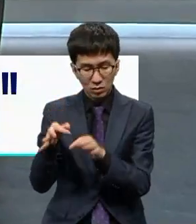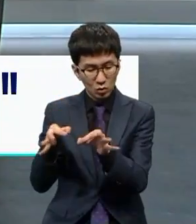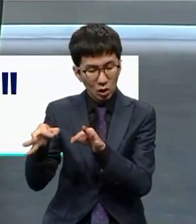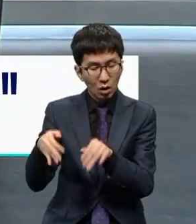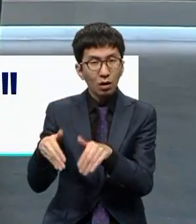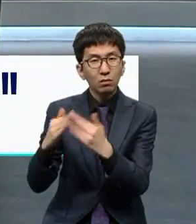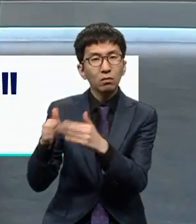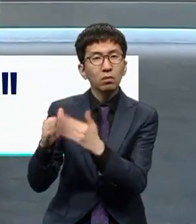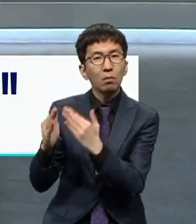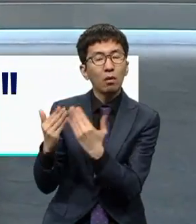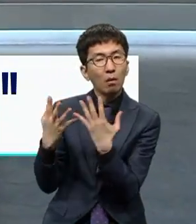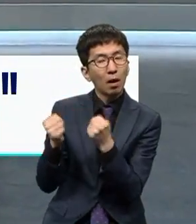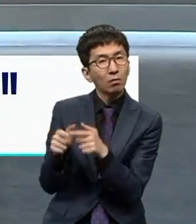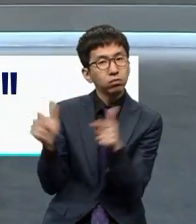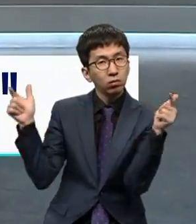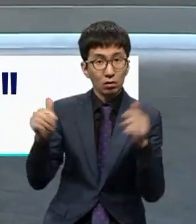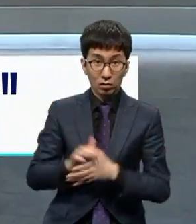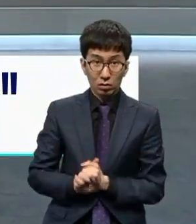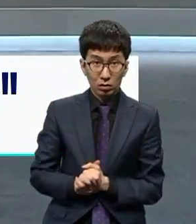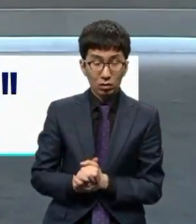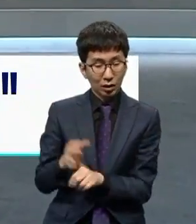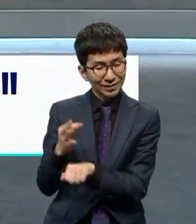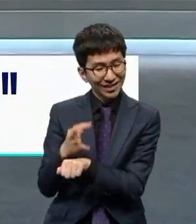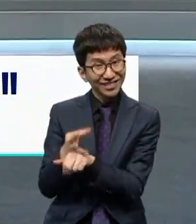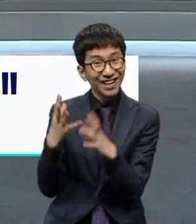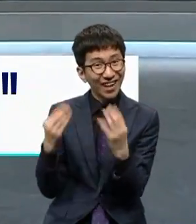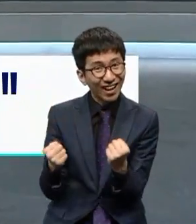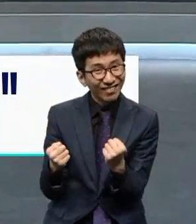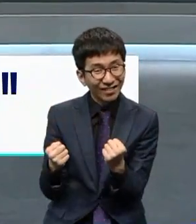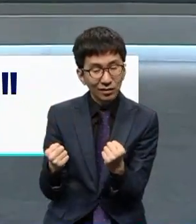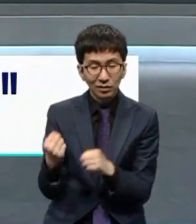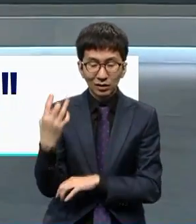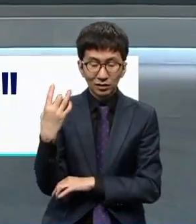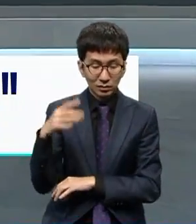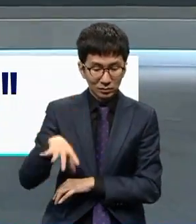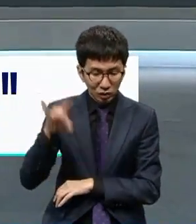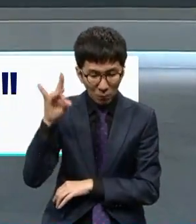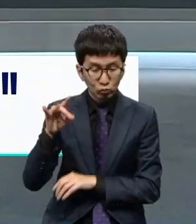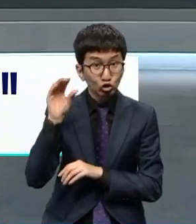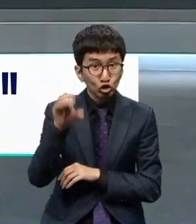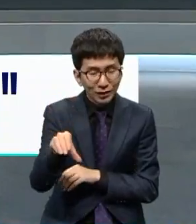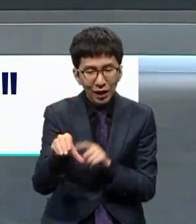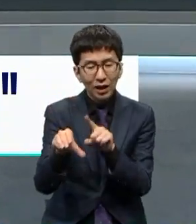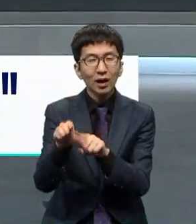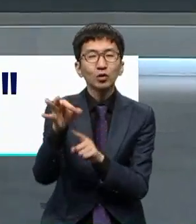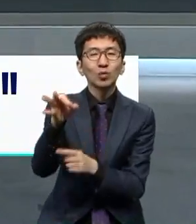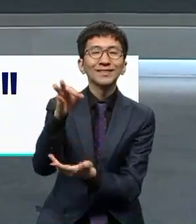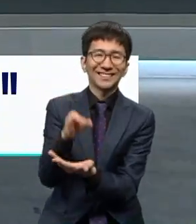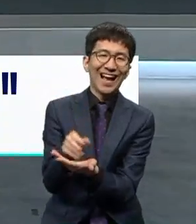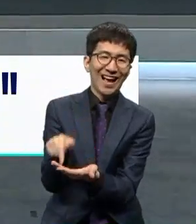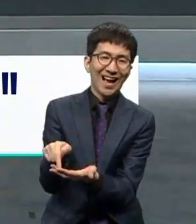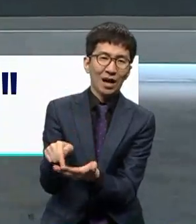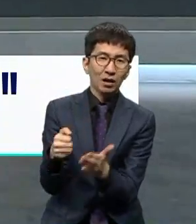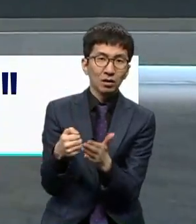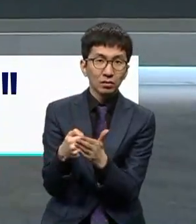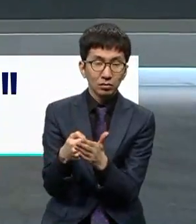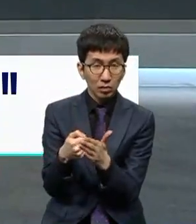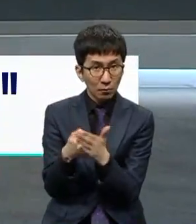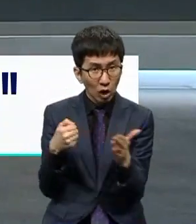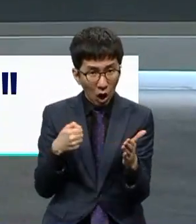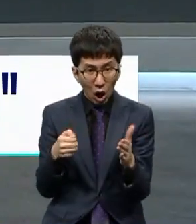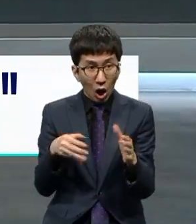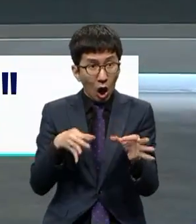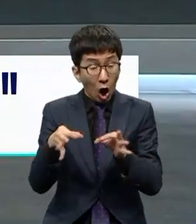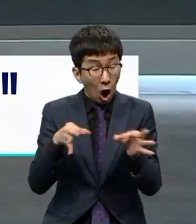곳이 많습니다. 뭐 수요가 꾸준하고 또 초기 자본이 비교적 적다 보니까 시장은 이미 포화 상태인데도